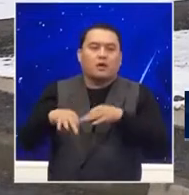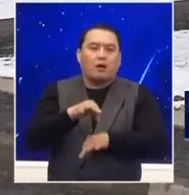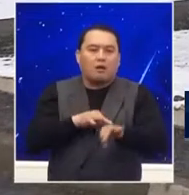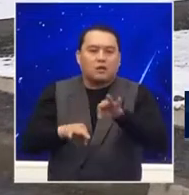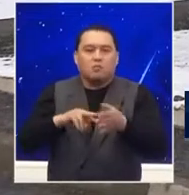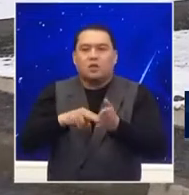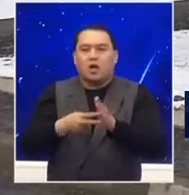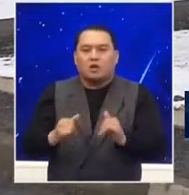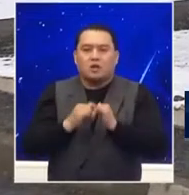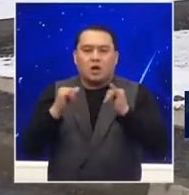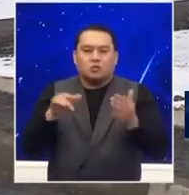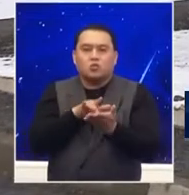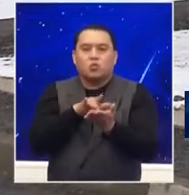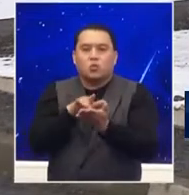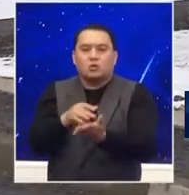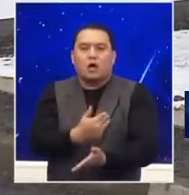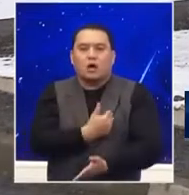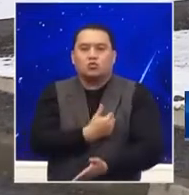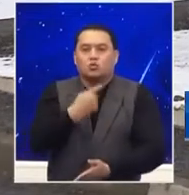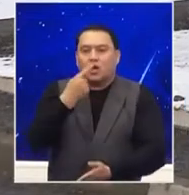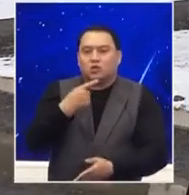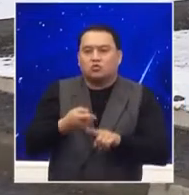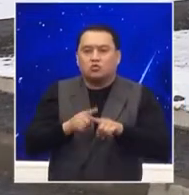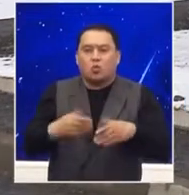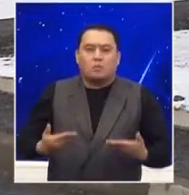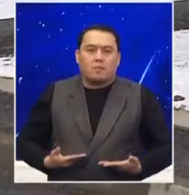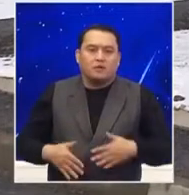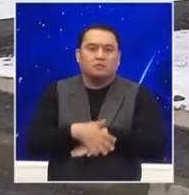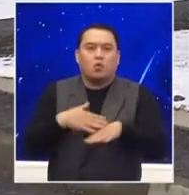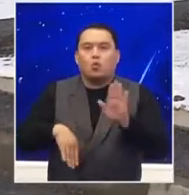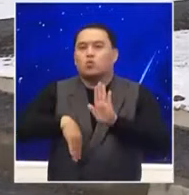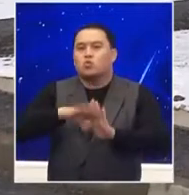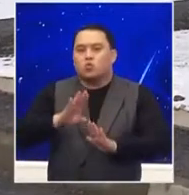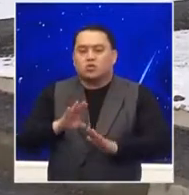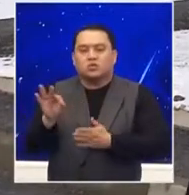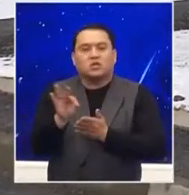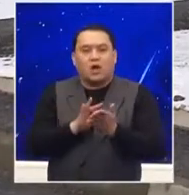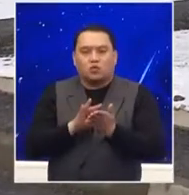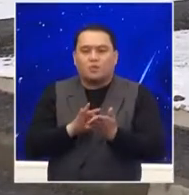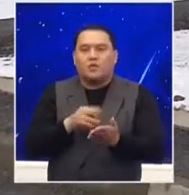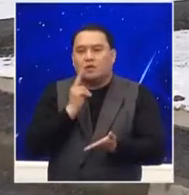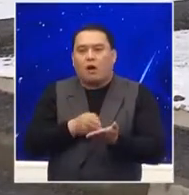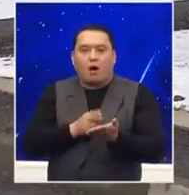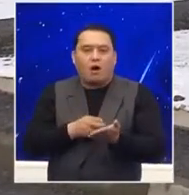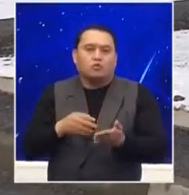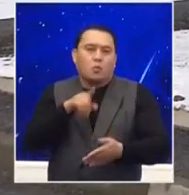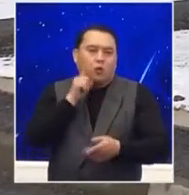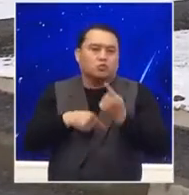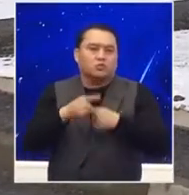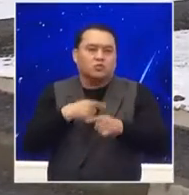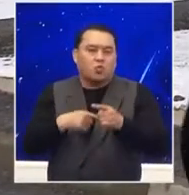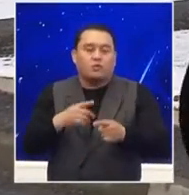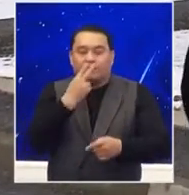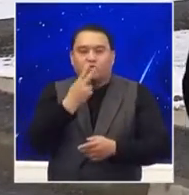В планах развития здесь туризма. Хочу заметить, что качество жизни местного населения улучшилось в разы. Об этом свидетельствует приток молодых